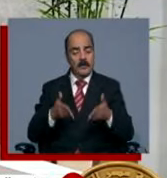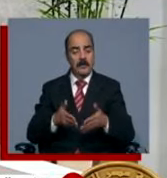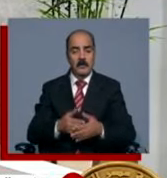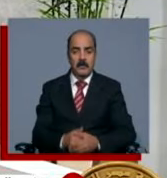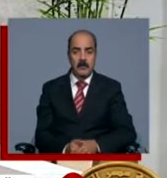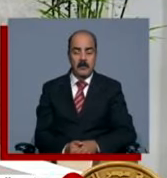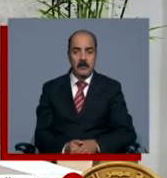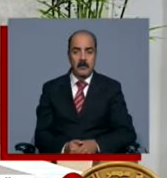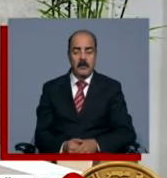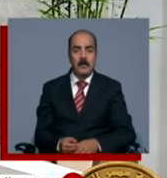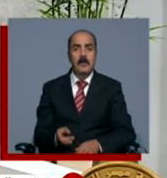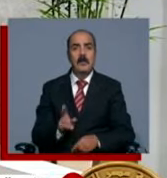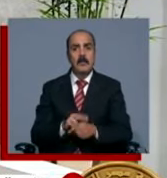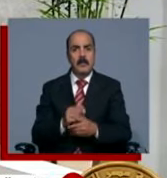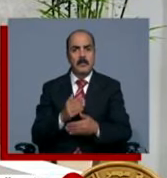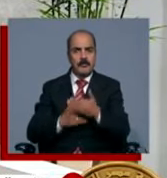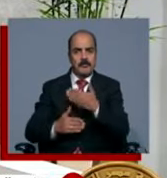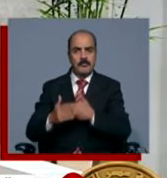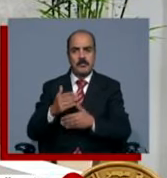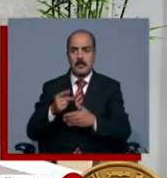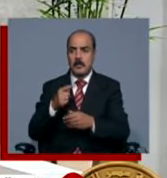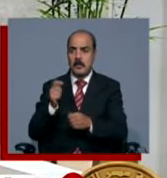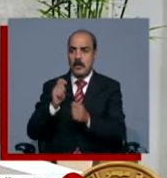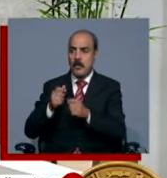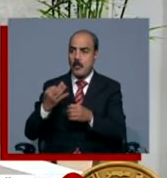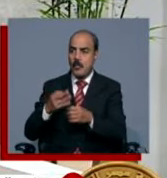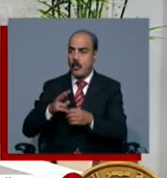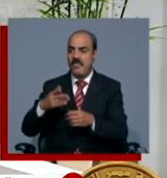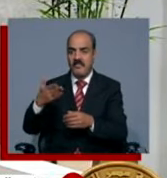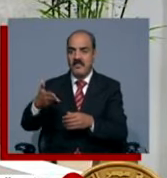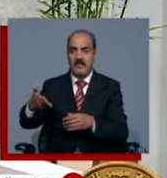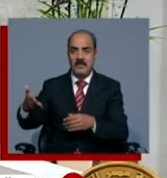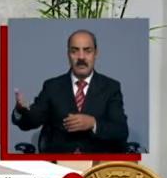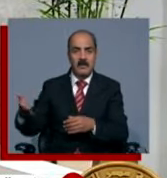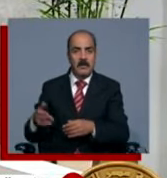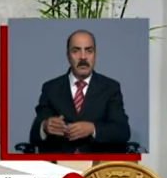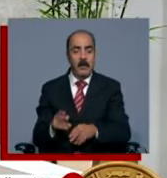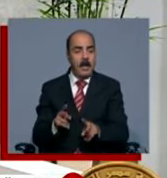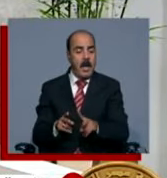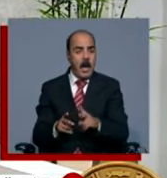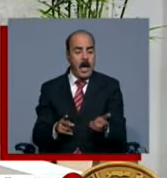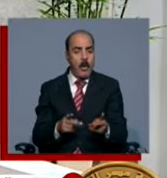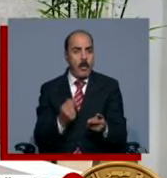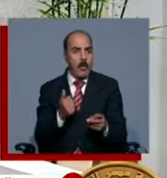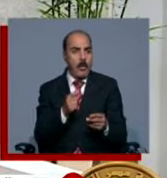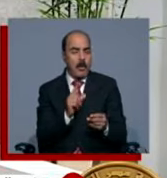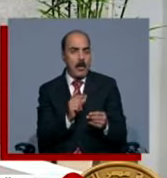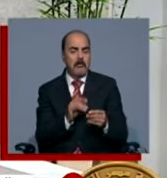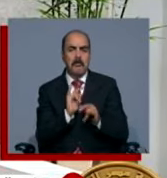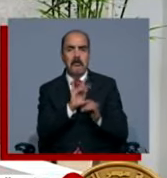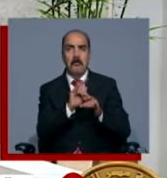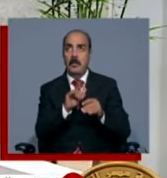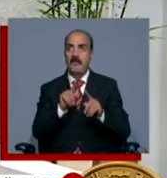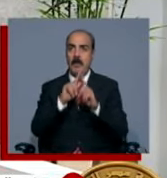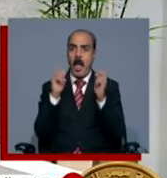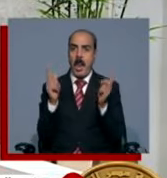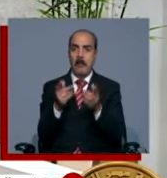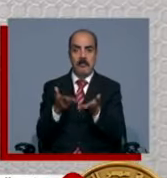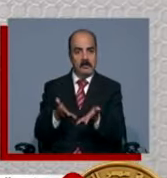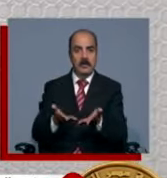سواء من حيث ما توفره من قاعدة صناعية متنوعة أو مميزات تصديرية لجميع مناطق